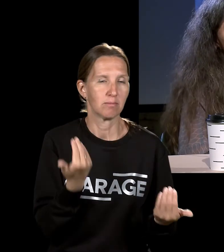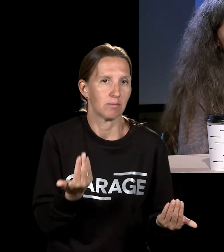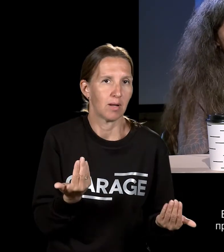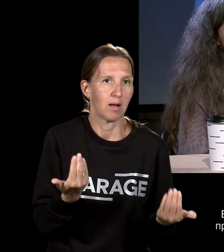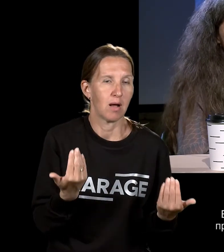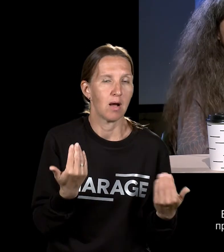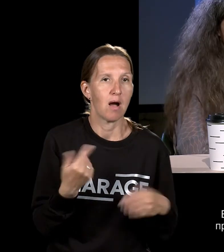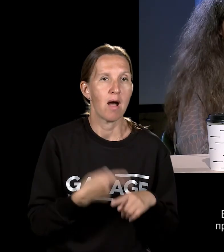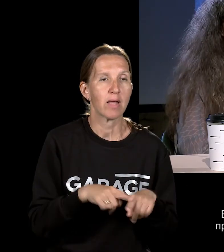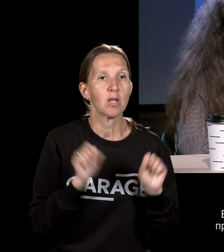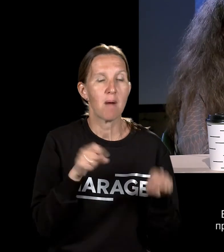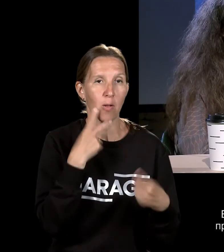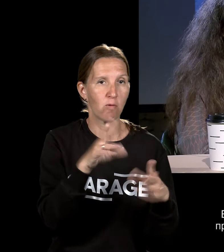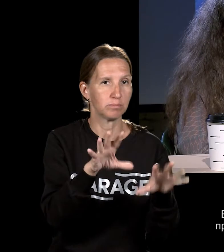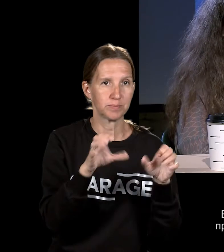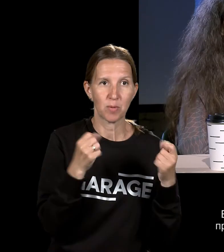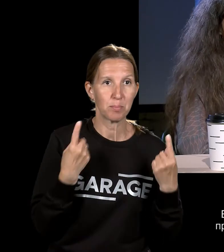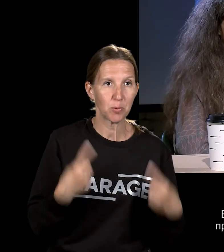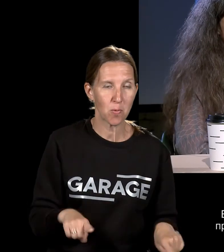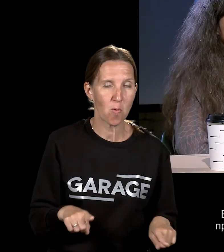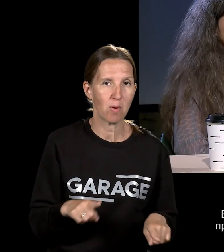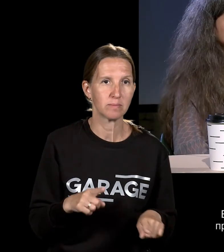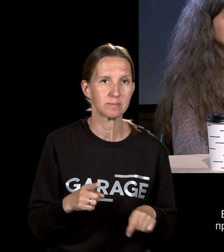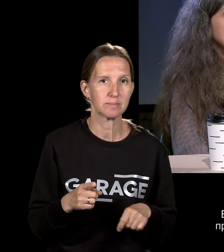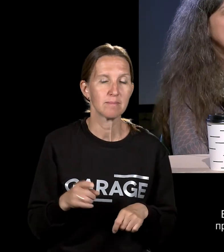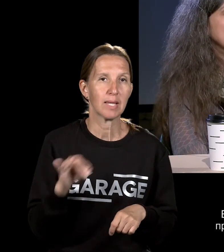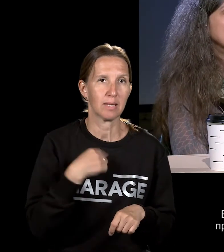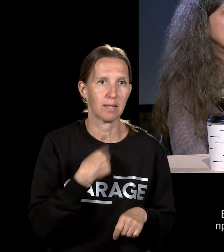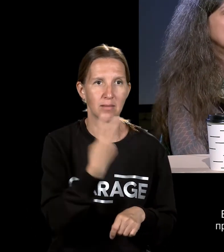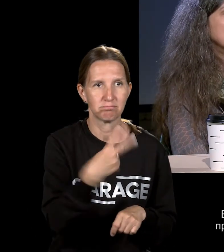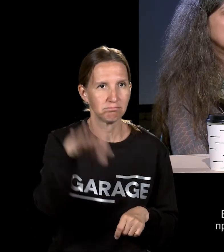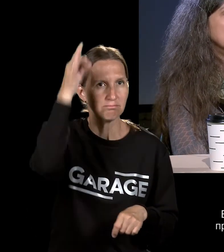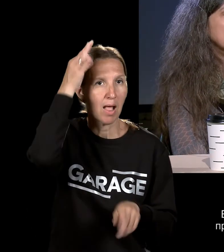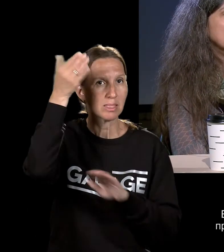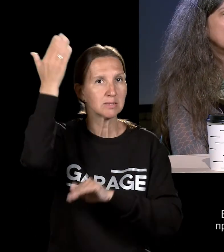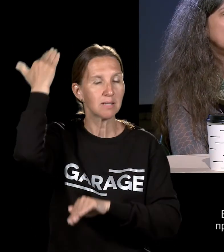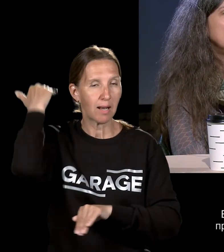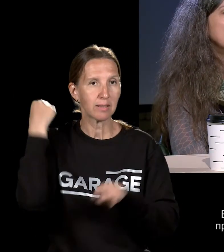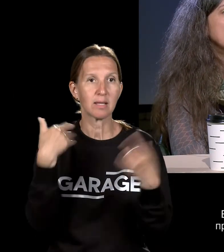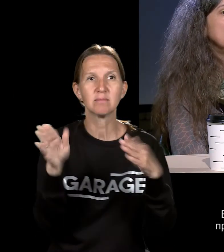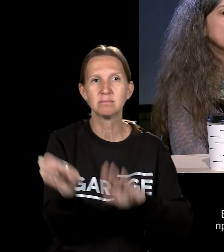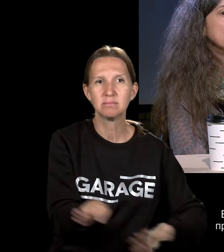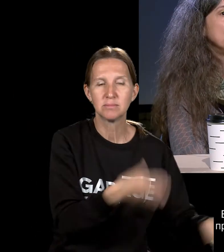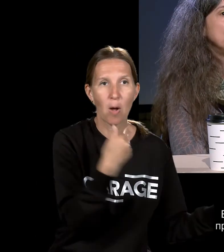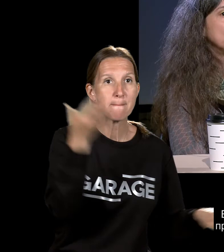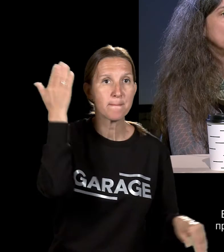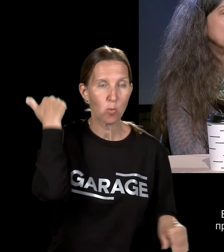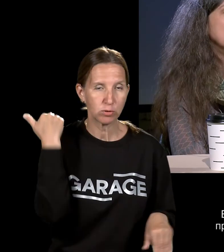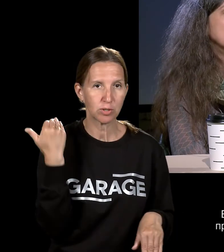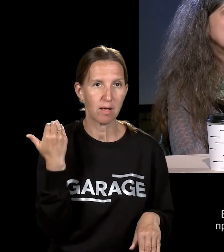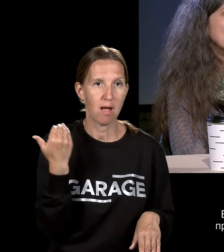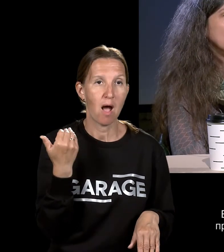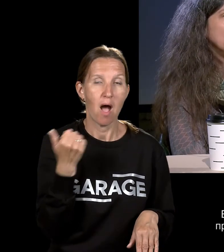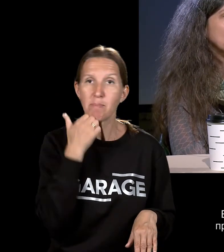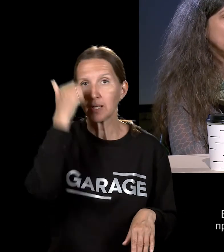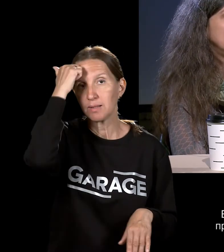иронически это перестает читаться сатирически, как это могло читаться. И вот этот момент как бы некой ностальгии, некого ощущения, что это